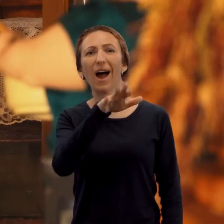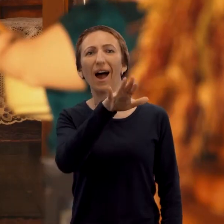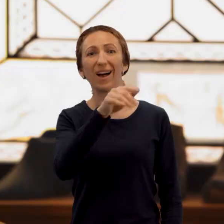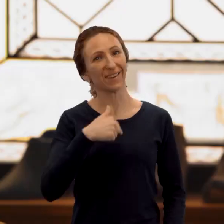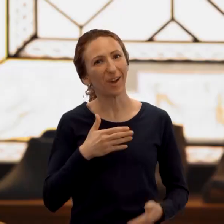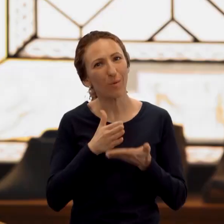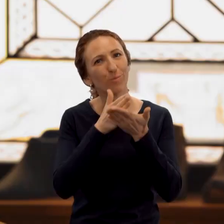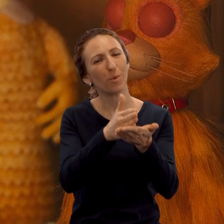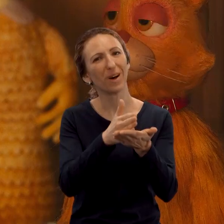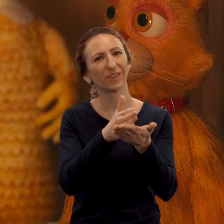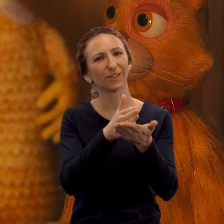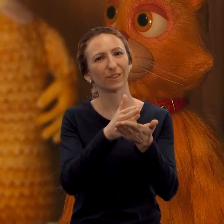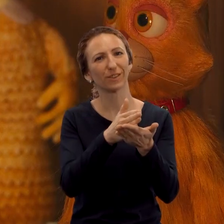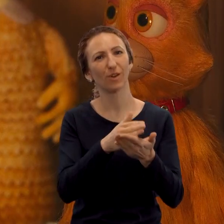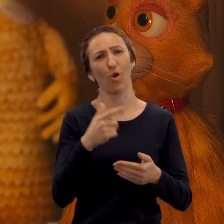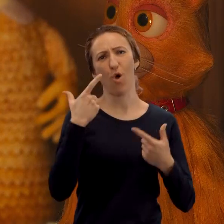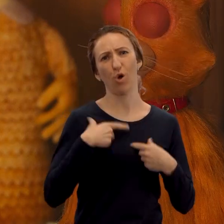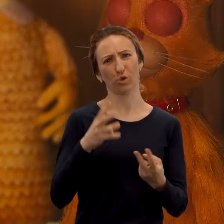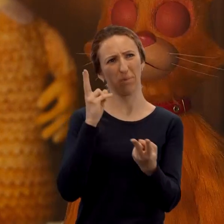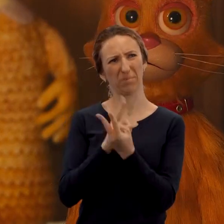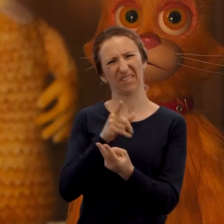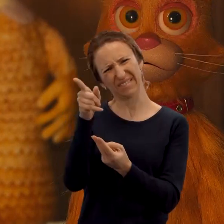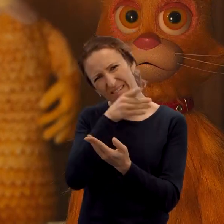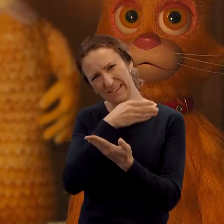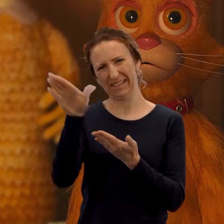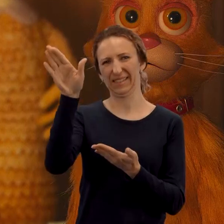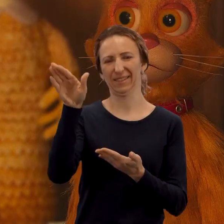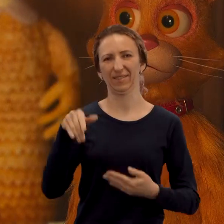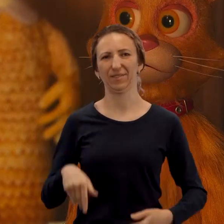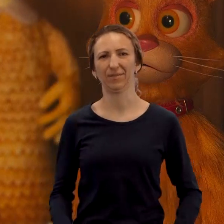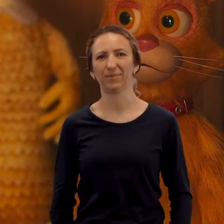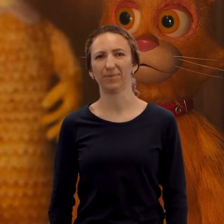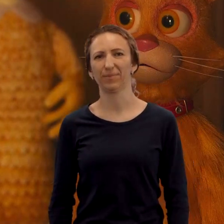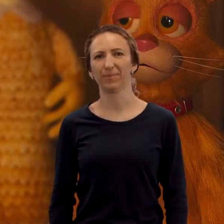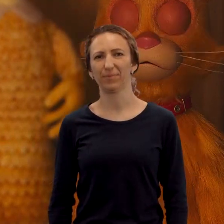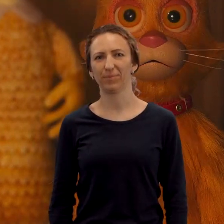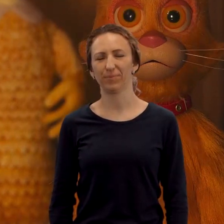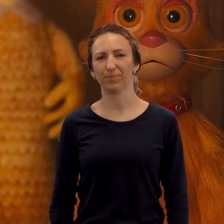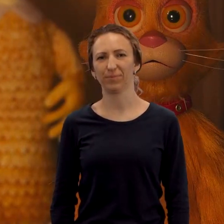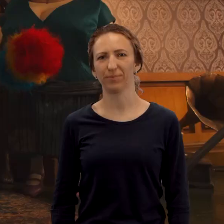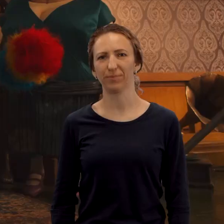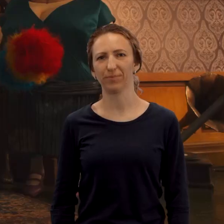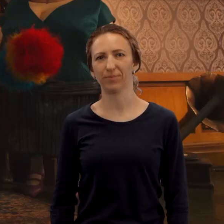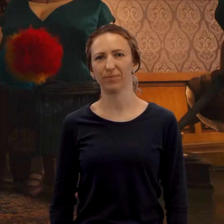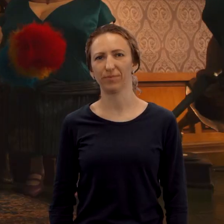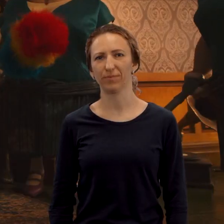My ci pomożemy zrobić imprezę Niech lepiej znikną te sobowtóry